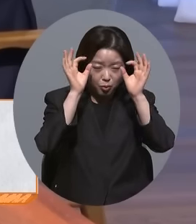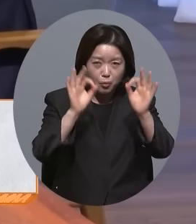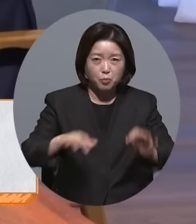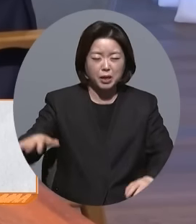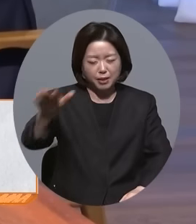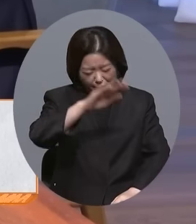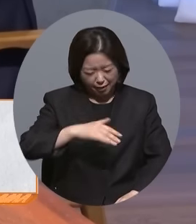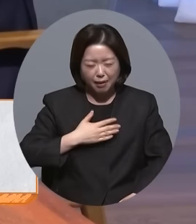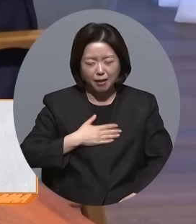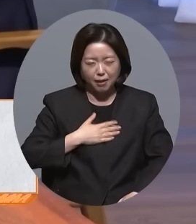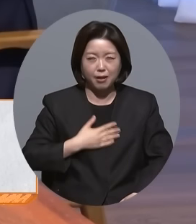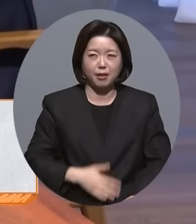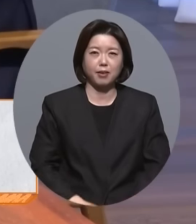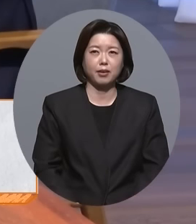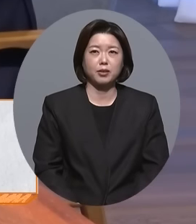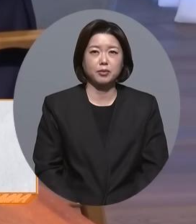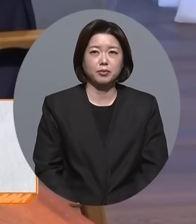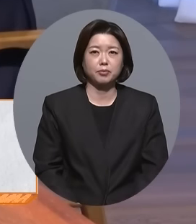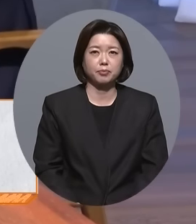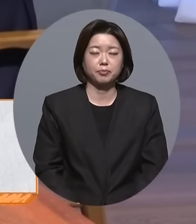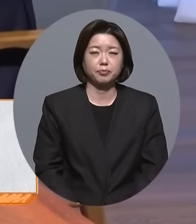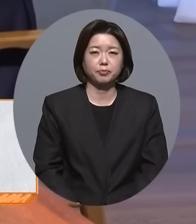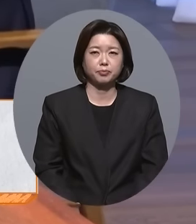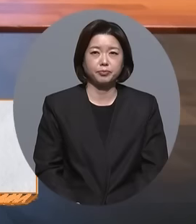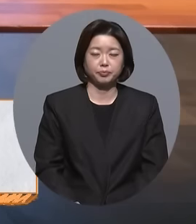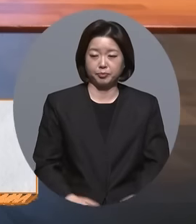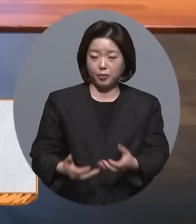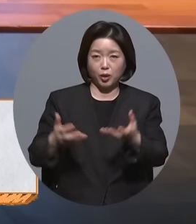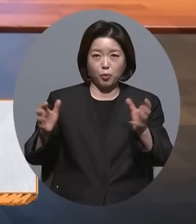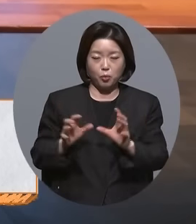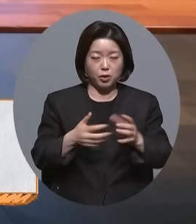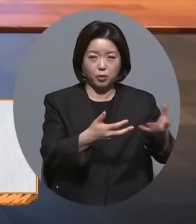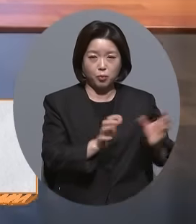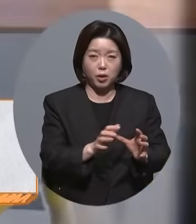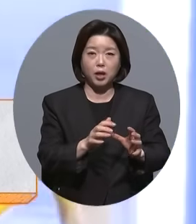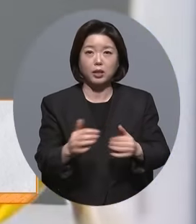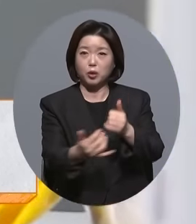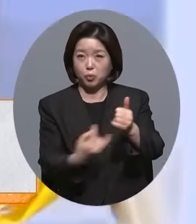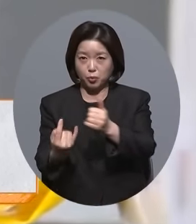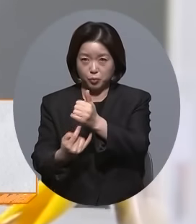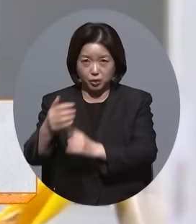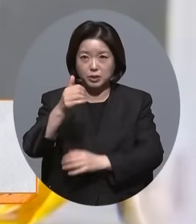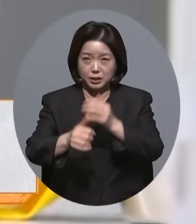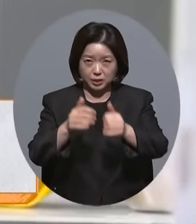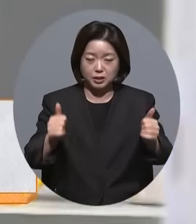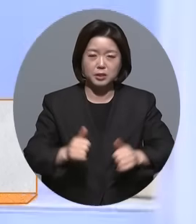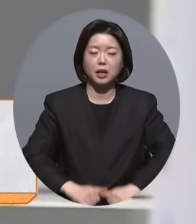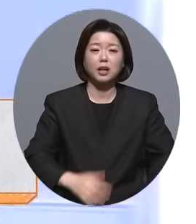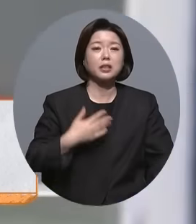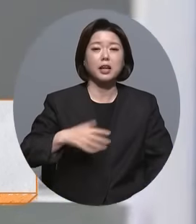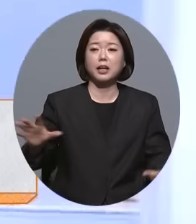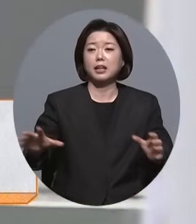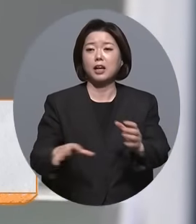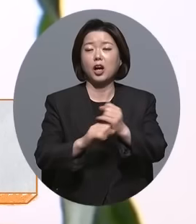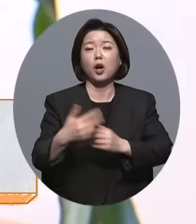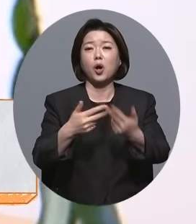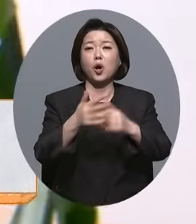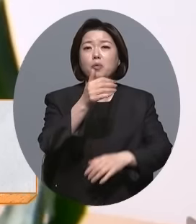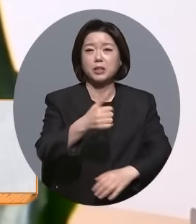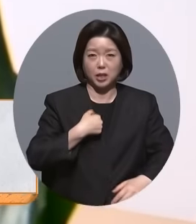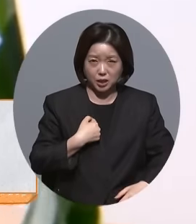것이고 그다음에 또 원외 당협위원장 제가 그 원외 당협위원장 협의회장인데요. 저한테도 여러